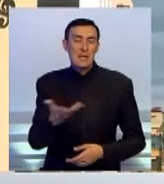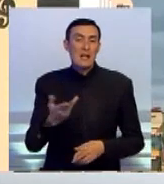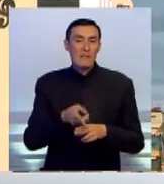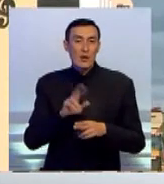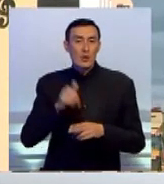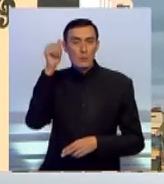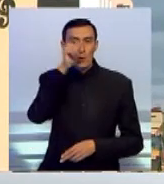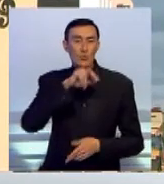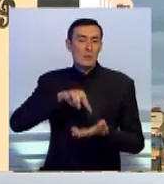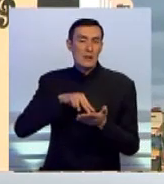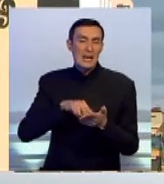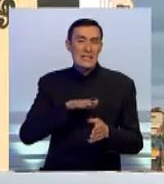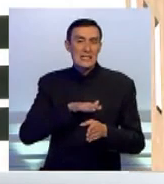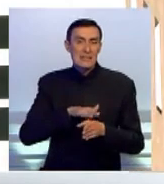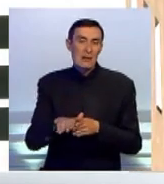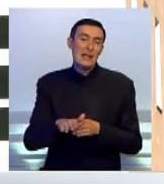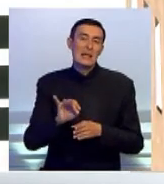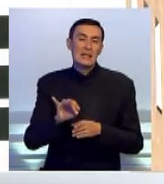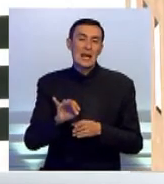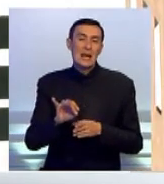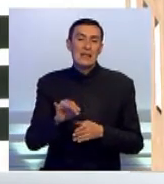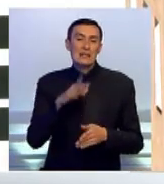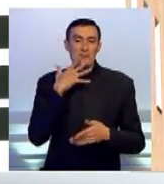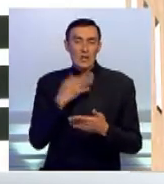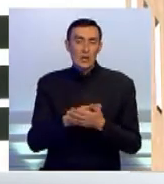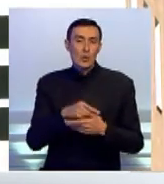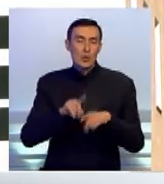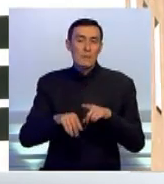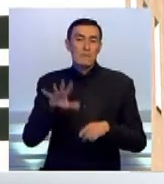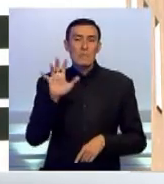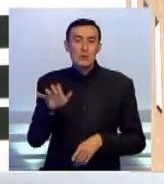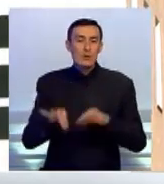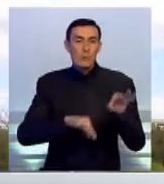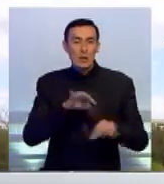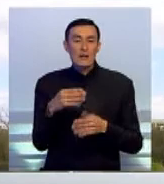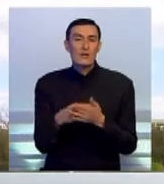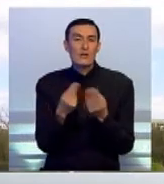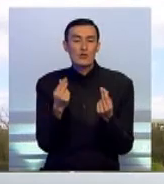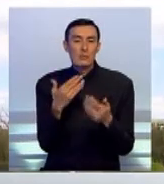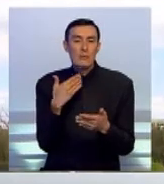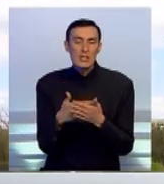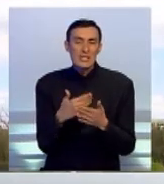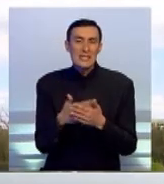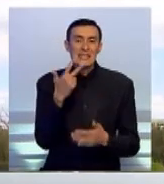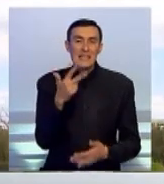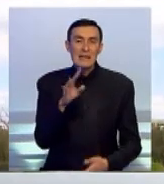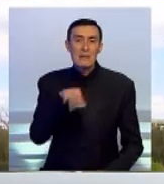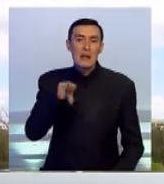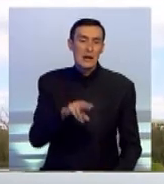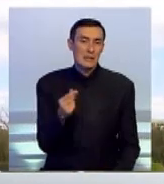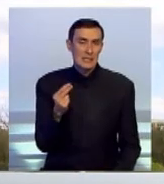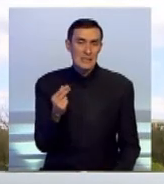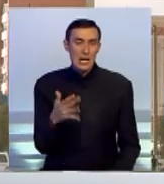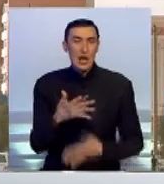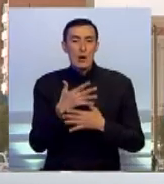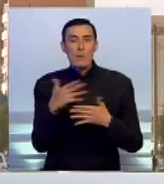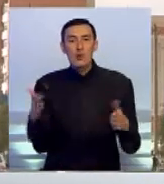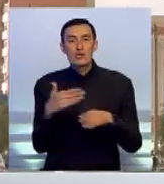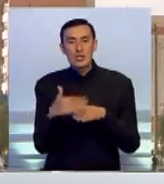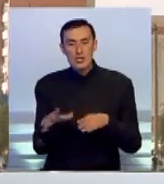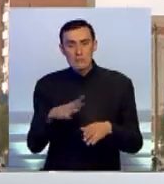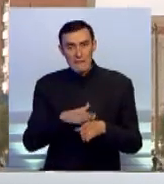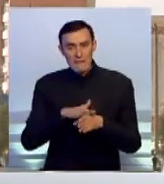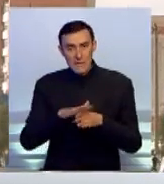они запланировали реализовать на малой родине более 500 проектов на сумму почти 3 миллиарда тенге. Большая часть